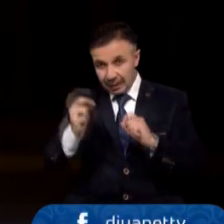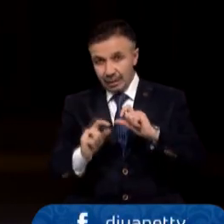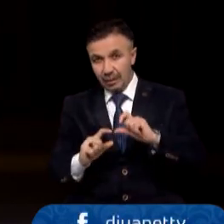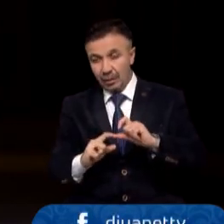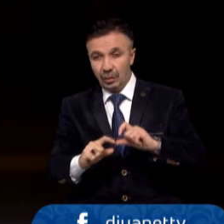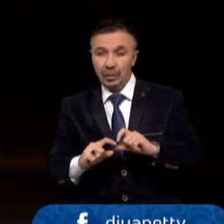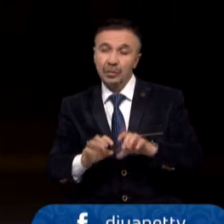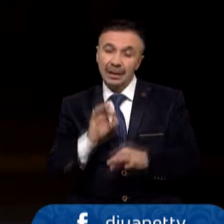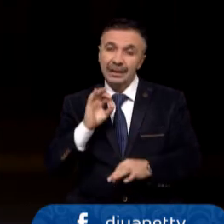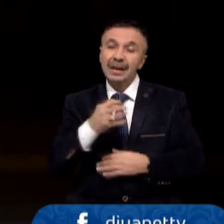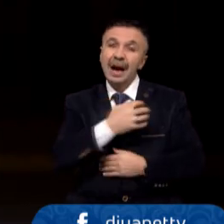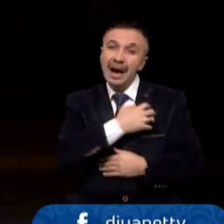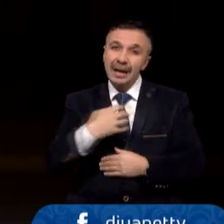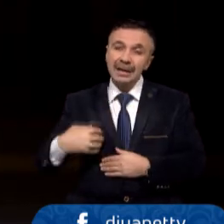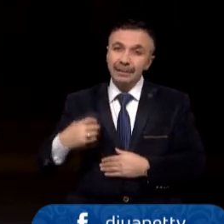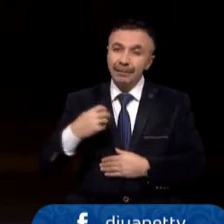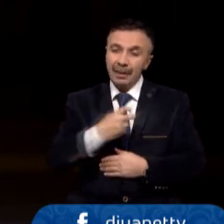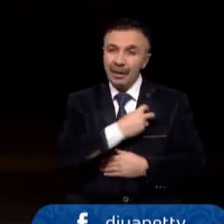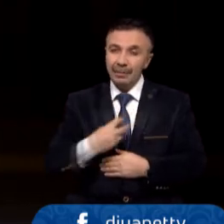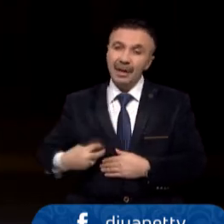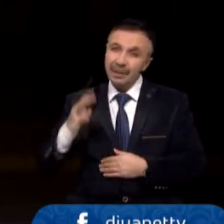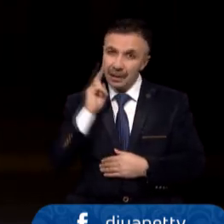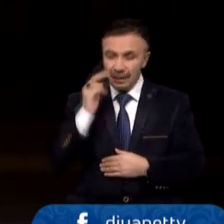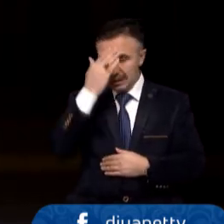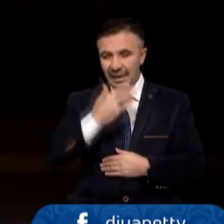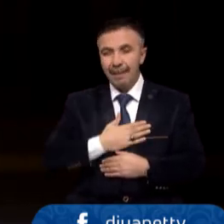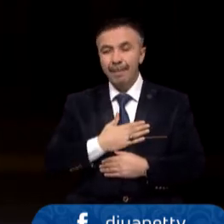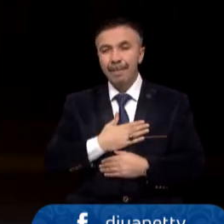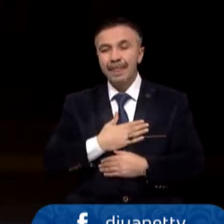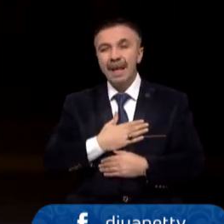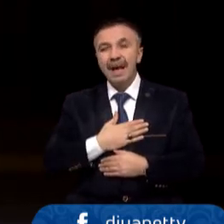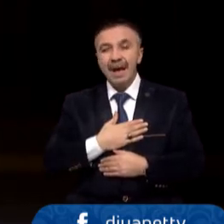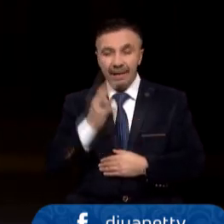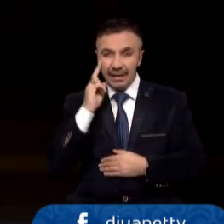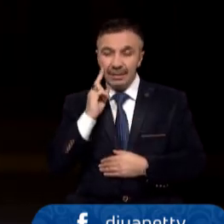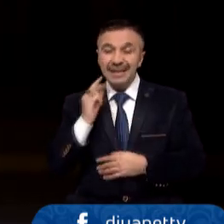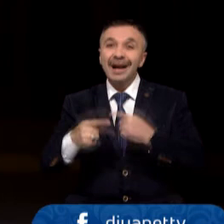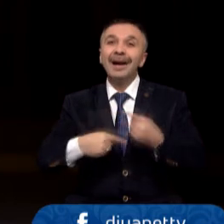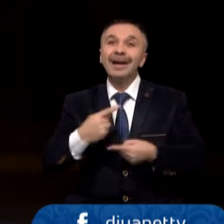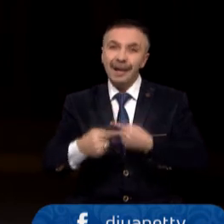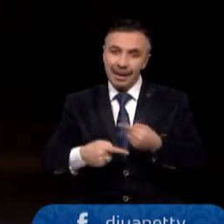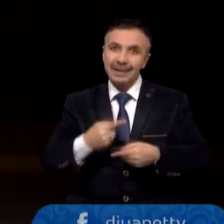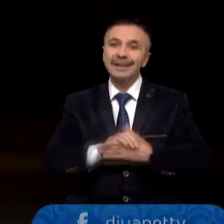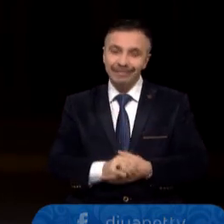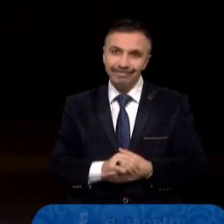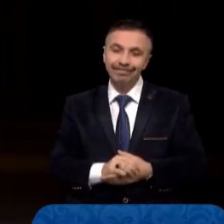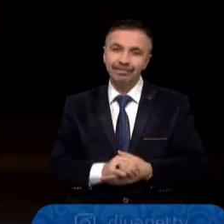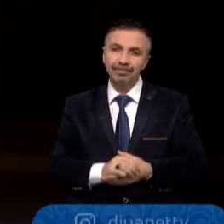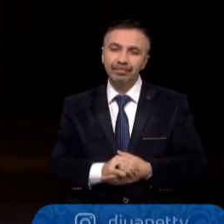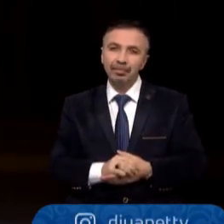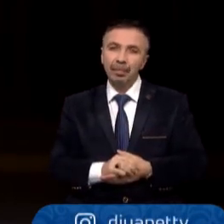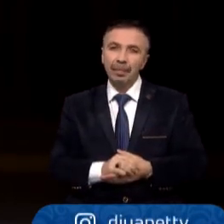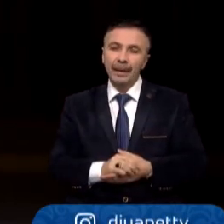Osman'ın annesi peygamber Sallallahu Aleyhi ve Sellem efendimizin akrabasıdır bu